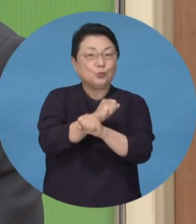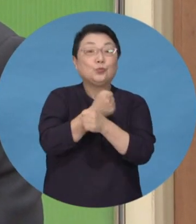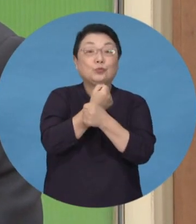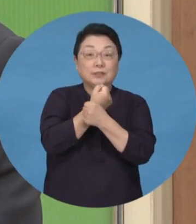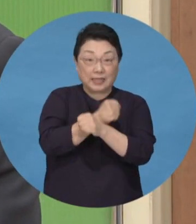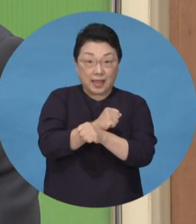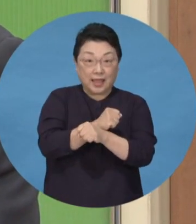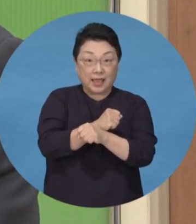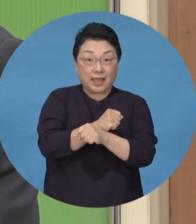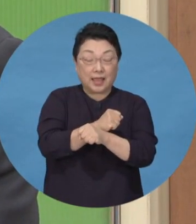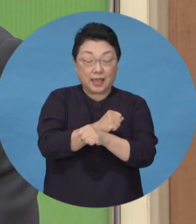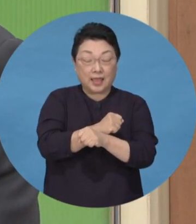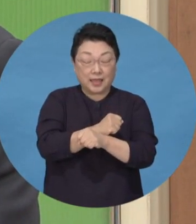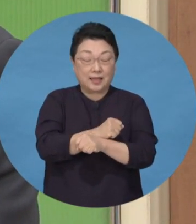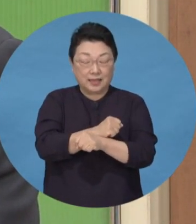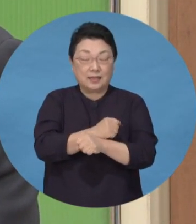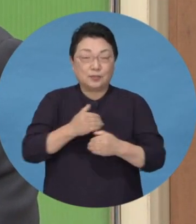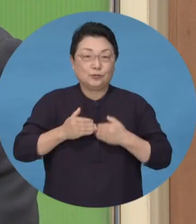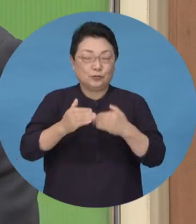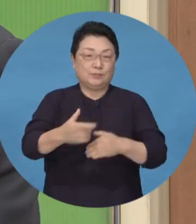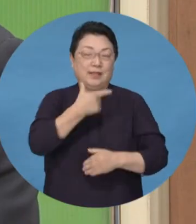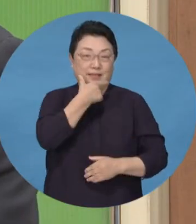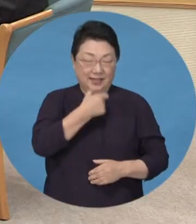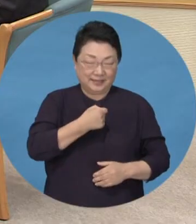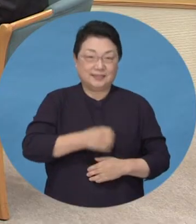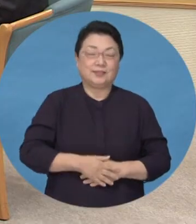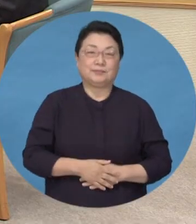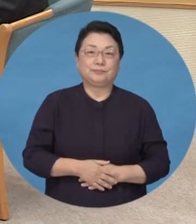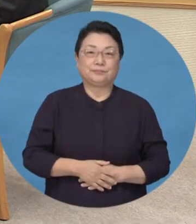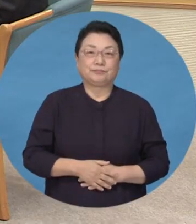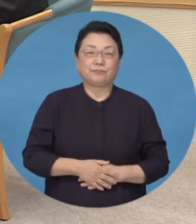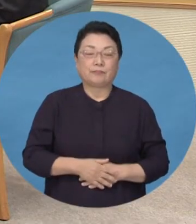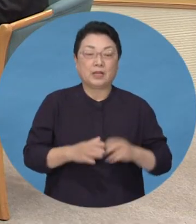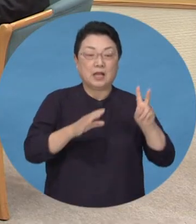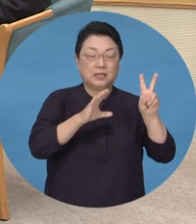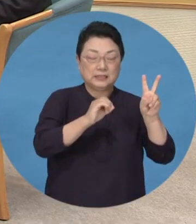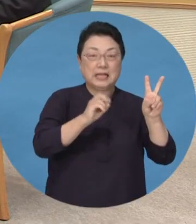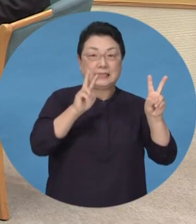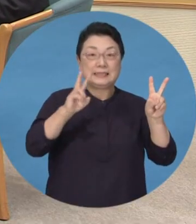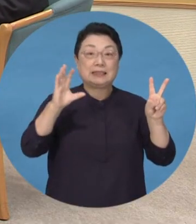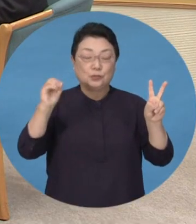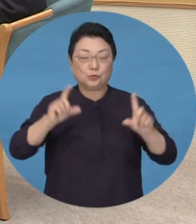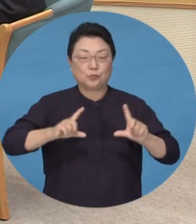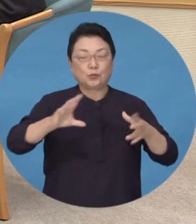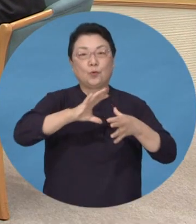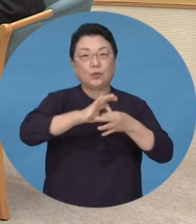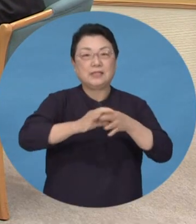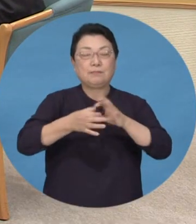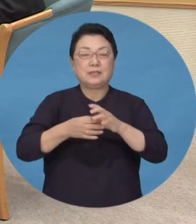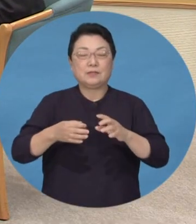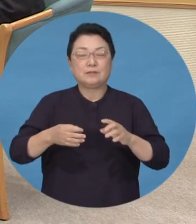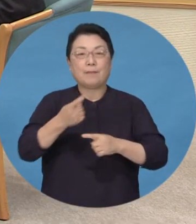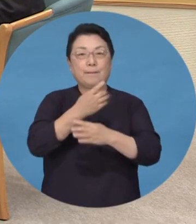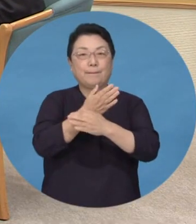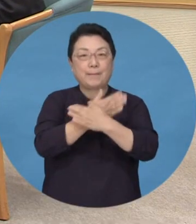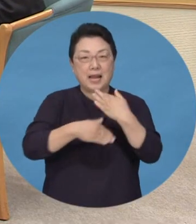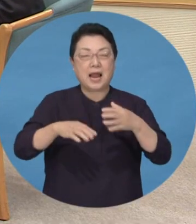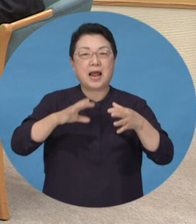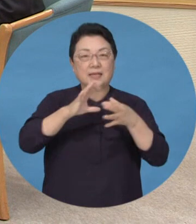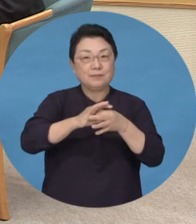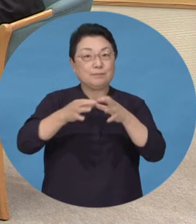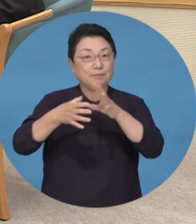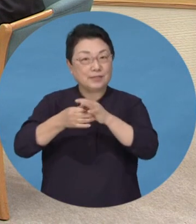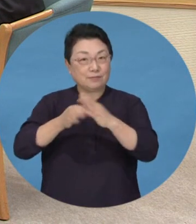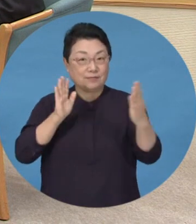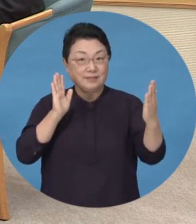スノー金は捻出していきたいと思っていますそして2020年には東京オリンピックパラリンピックが控えていまして